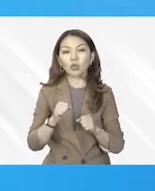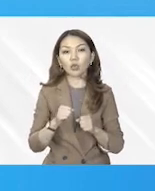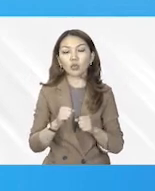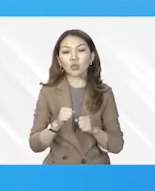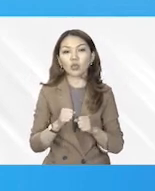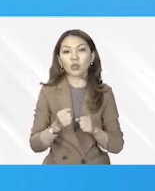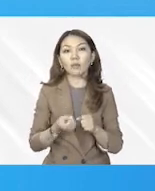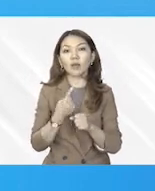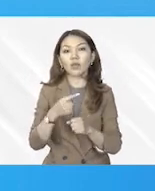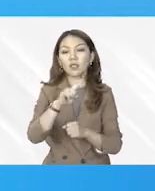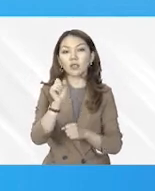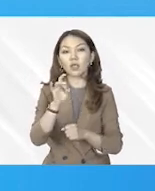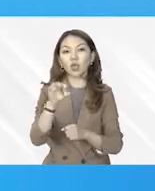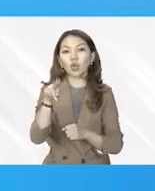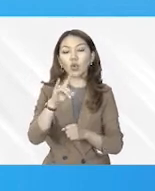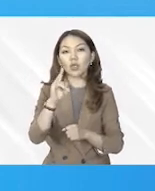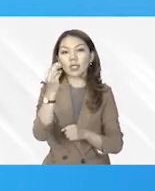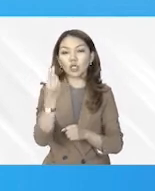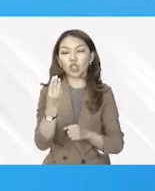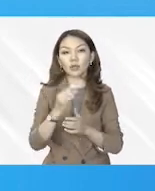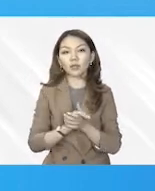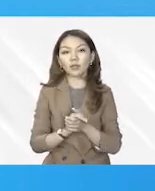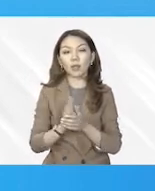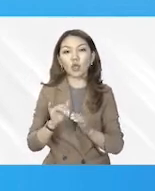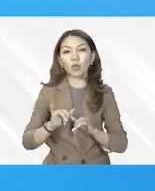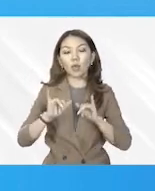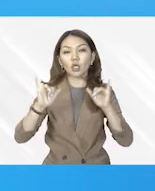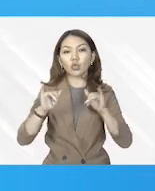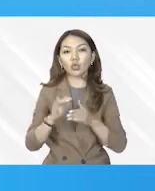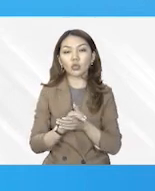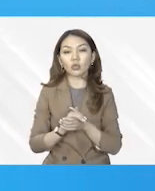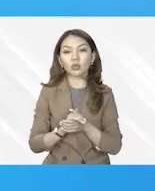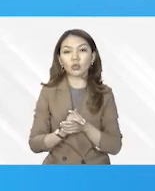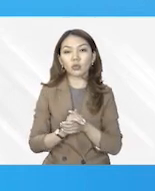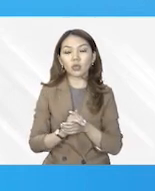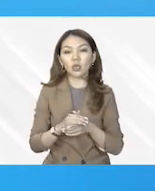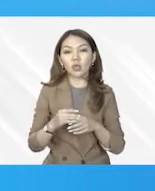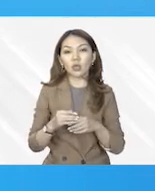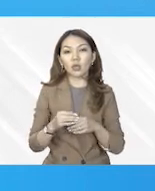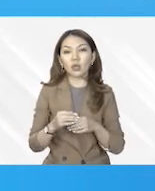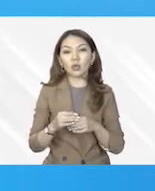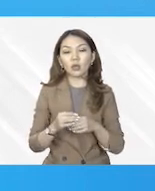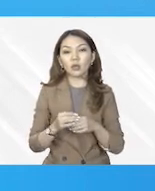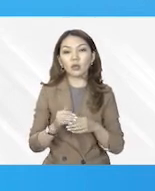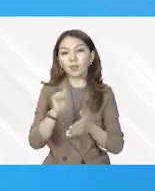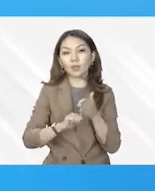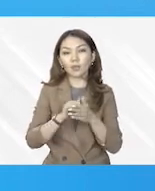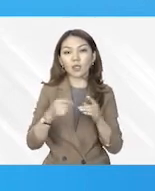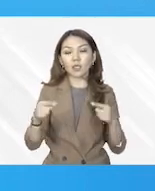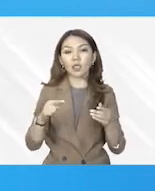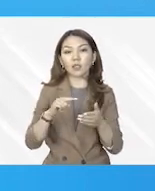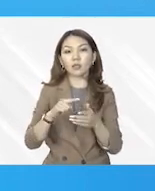зародыша. Сформированный зародыш затем растет путем многочисленных митотических делений клеток.